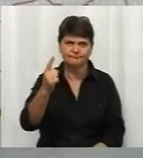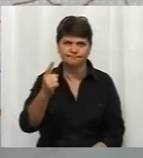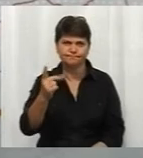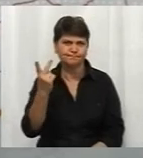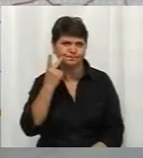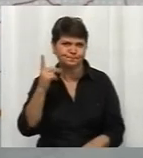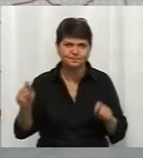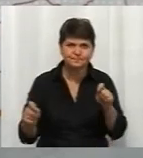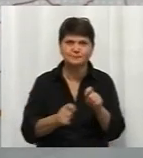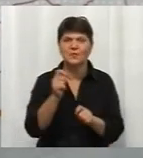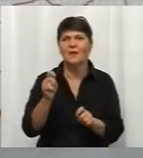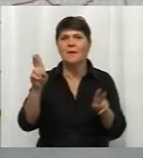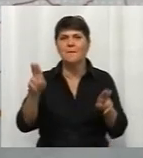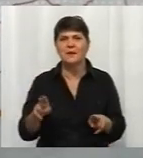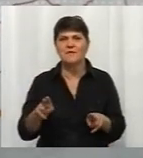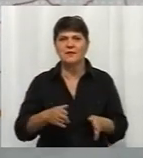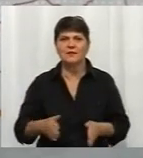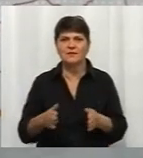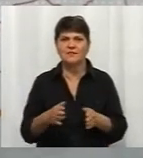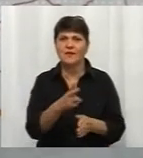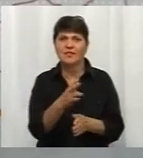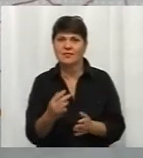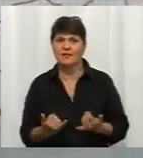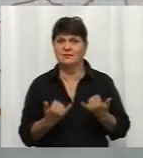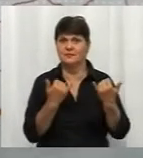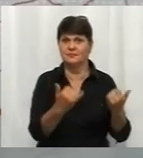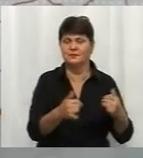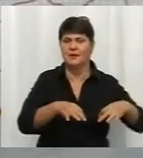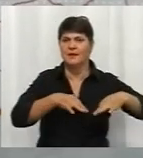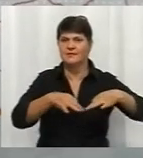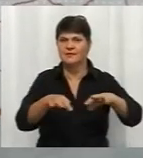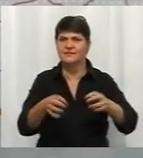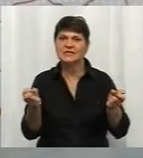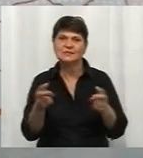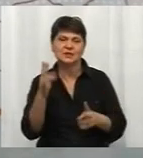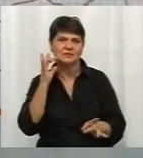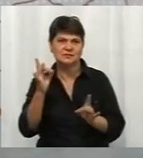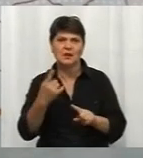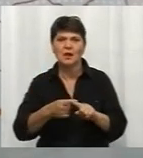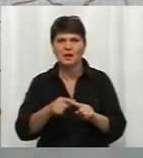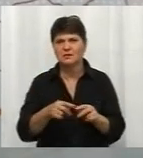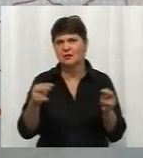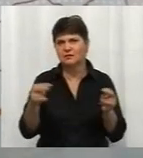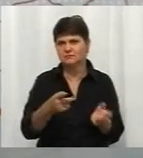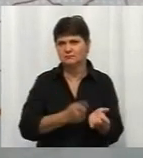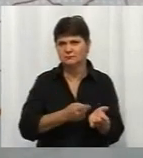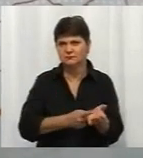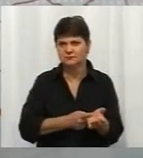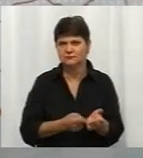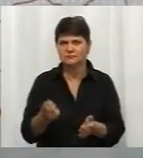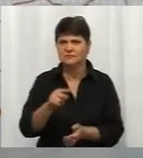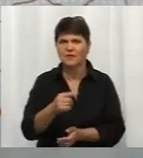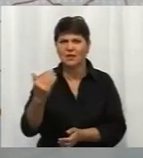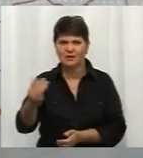правил дорожнього руху, зокрема в ненаданні переваги в русі транспортним засобом і спецсигналами. Це свідчить не за те, що